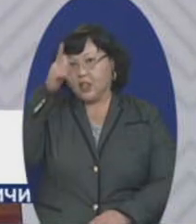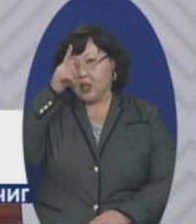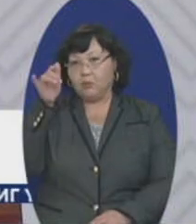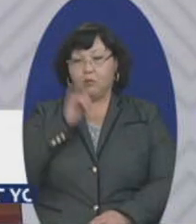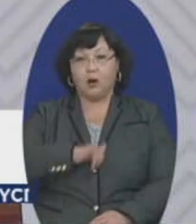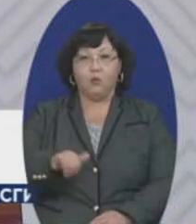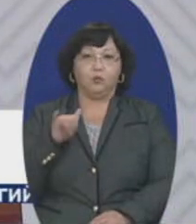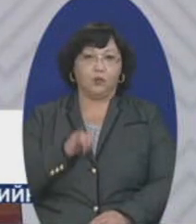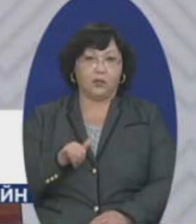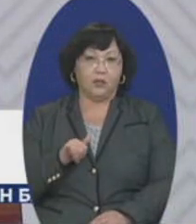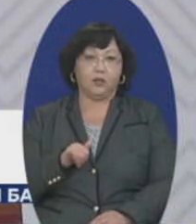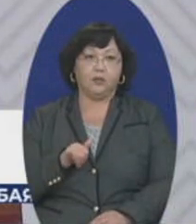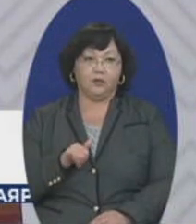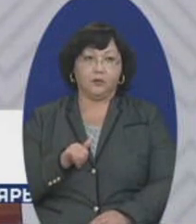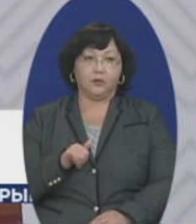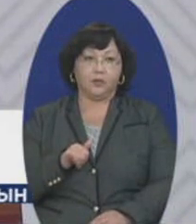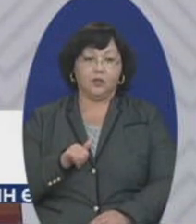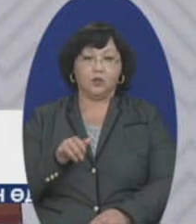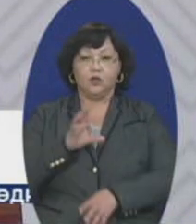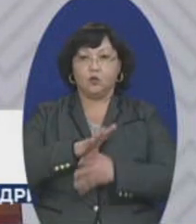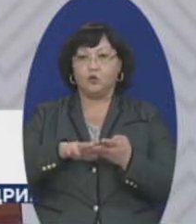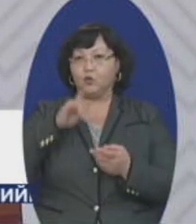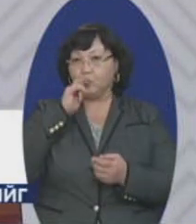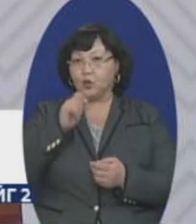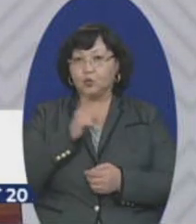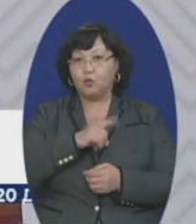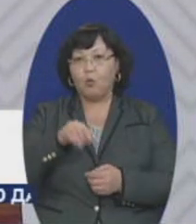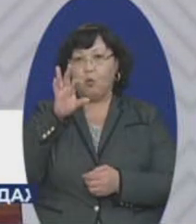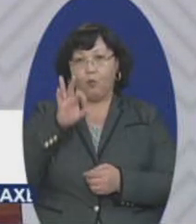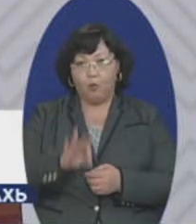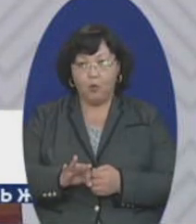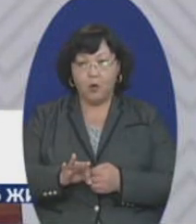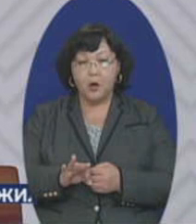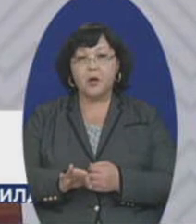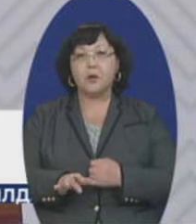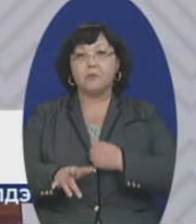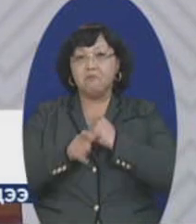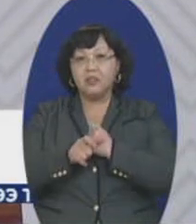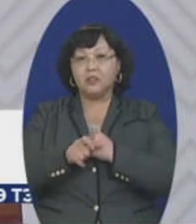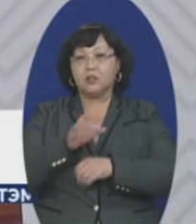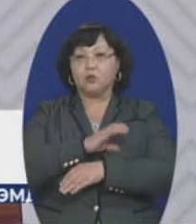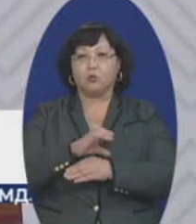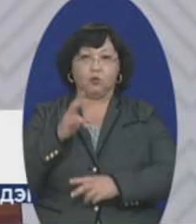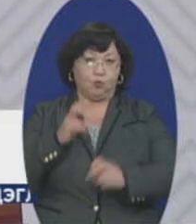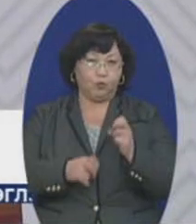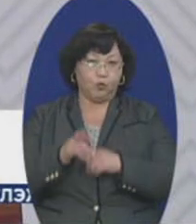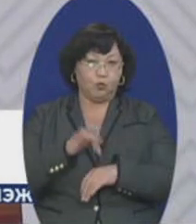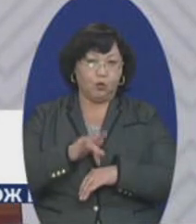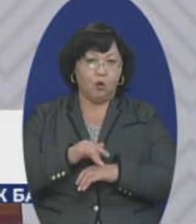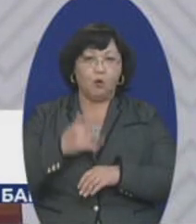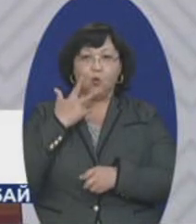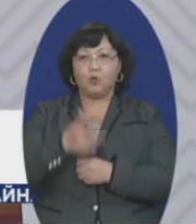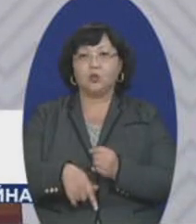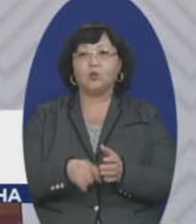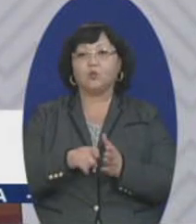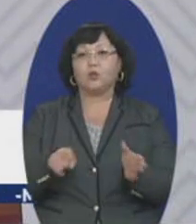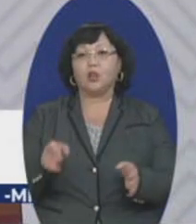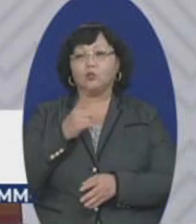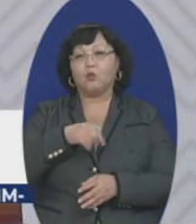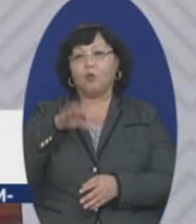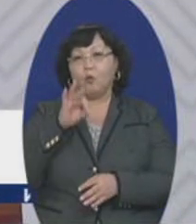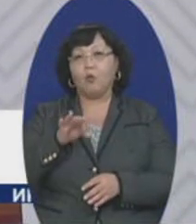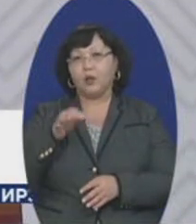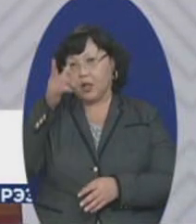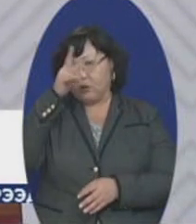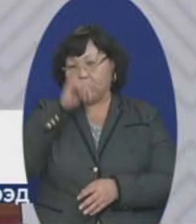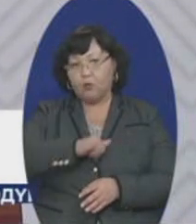Герман улсын одоо тэтгэлгээр 100% тэтгэлгээр одоо бас мэрэгжлийн одоо сургуульд үйлдвэрлэлийн төвд 3 жилийн хугацаатаа 100% одоо Герман улсаас